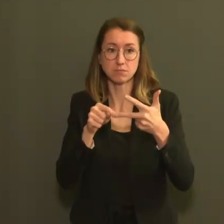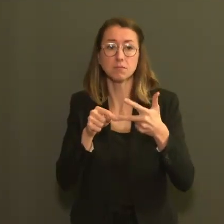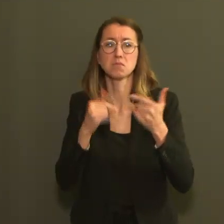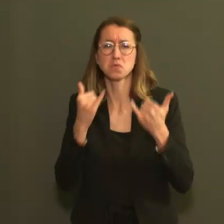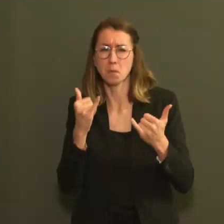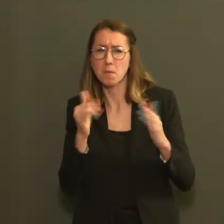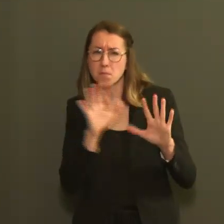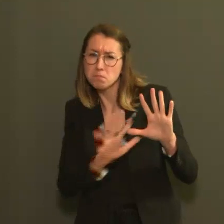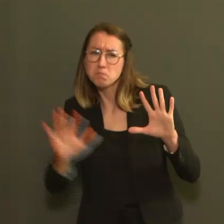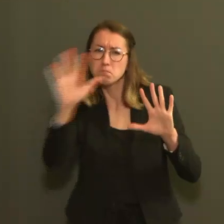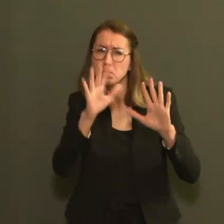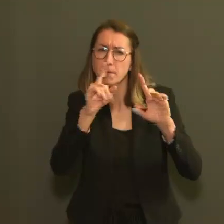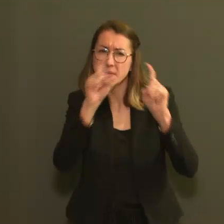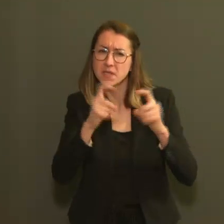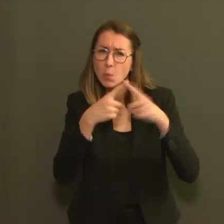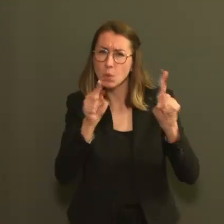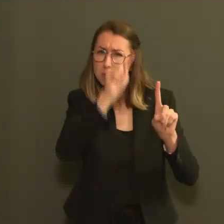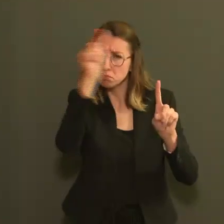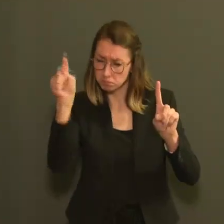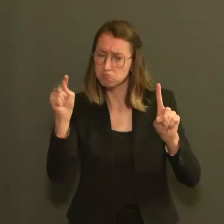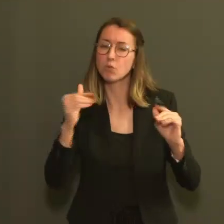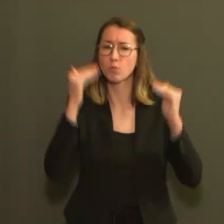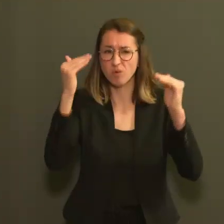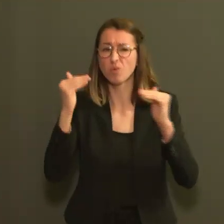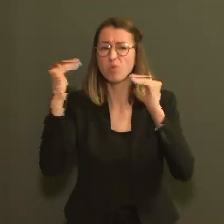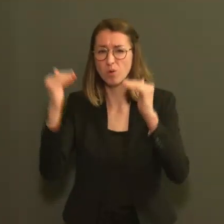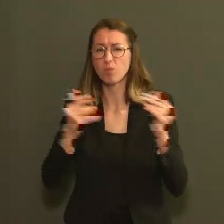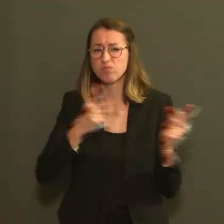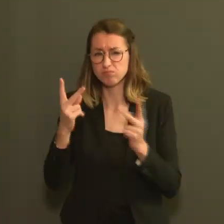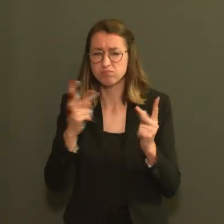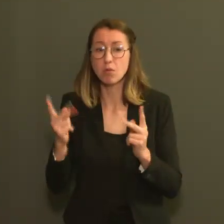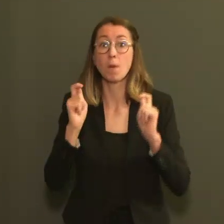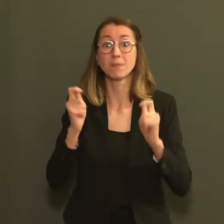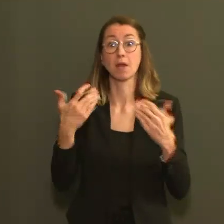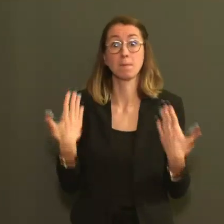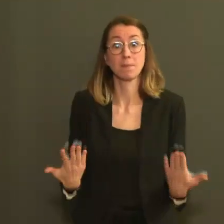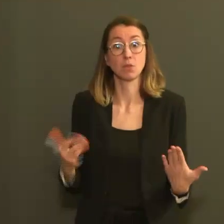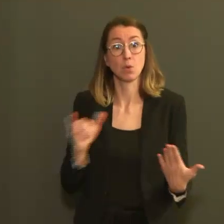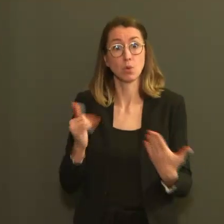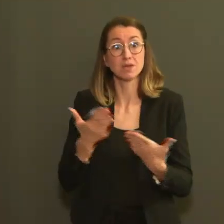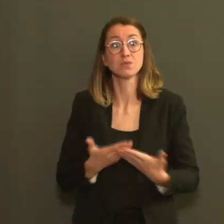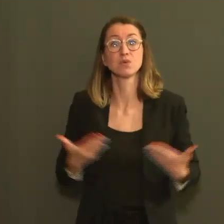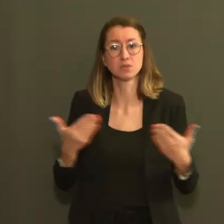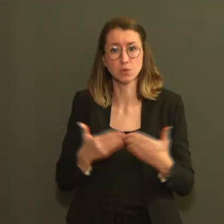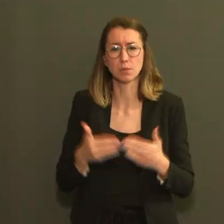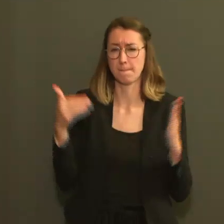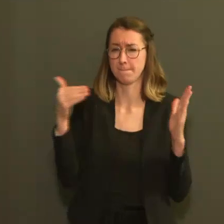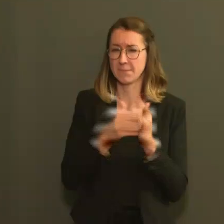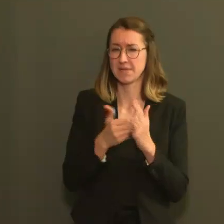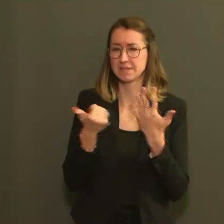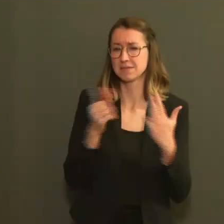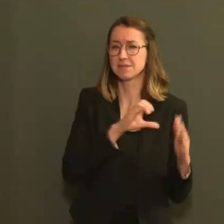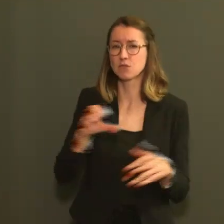Actuellement, dans les hôpitaux, il y a 1621 patients hospitalisés pour cause de Covid,